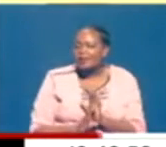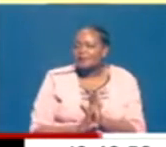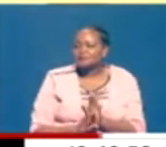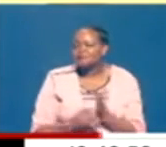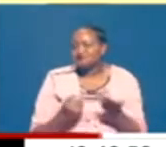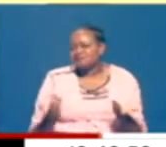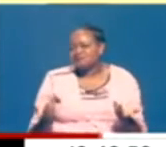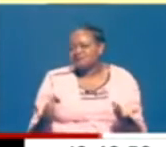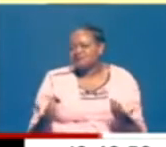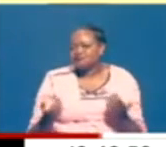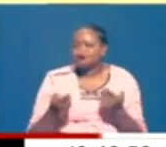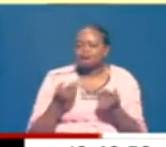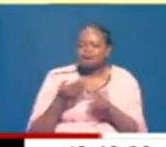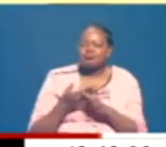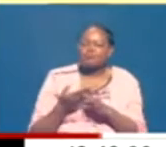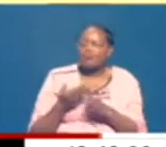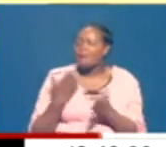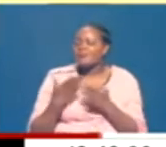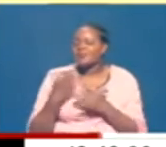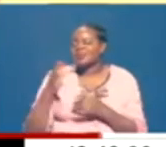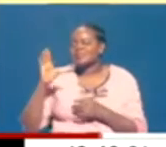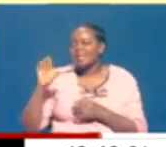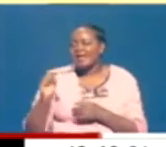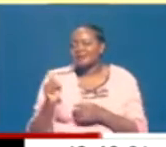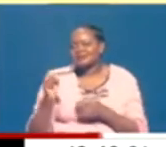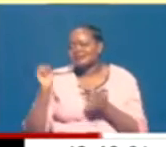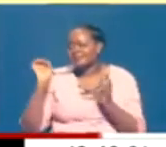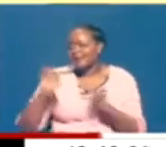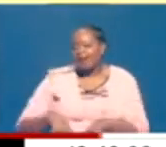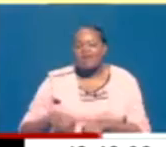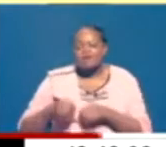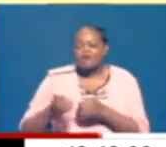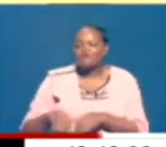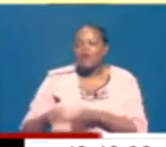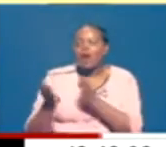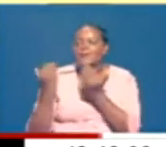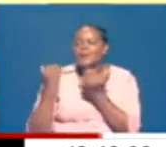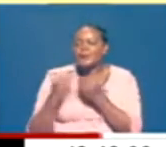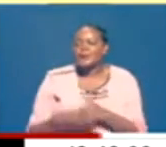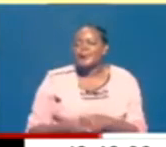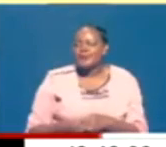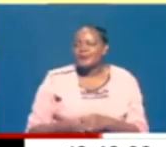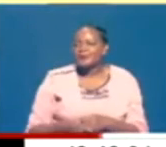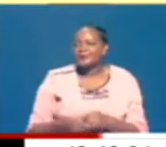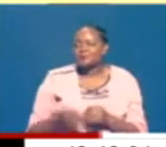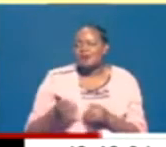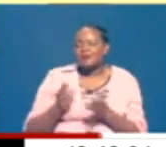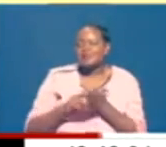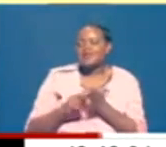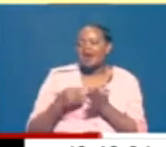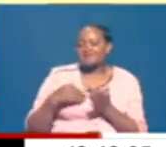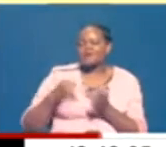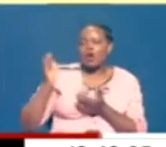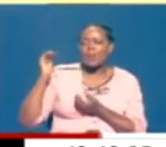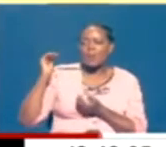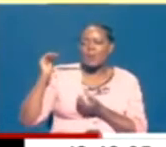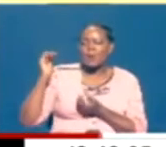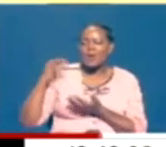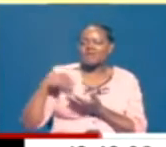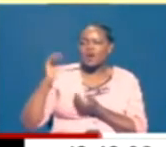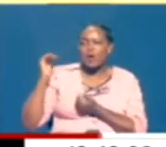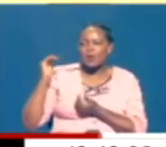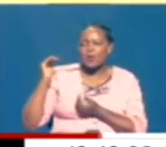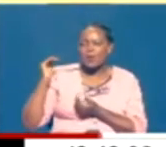na labda cabinet secretary fulani wanaweza wakafuatilia hizo manjia fulani. Mm-hmm. So bado kuna hiyo hope watu wa